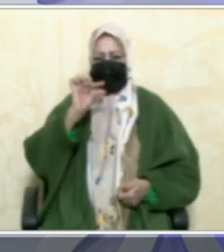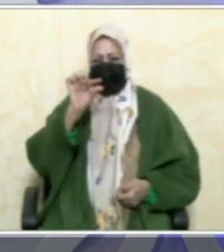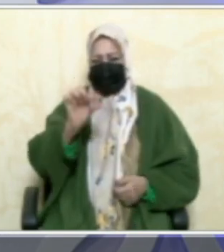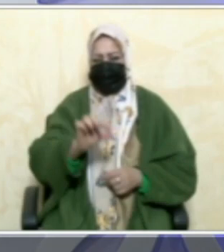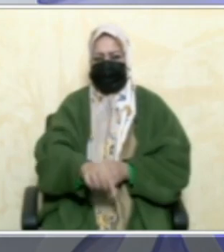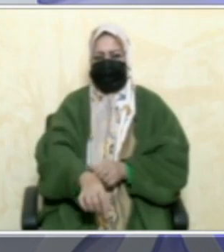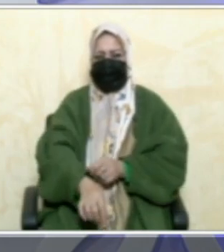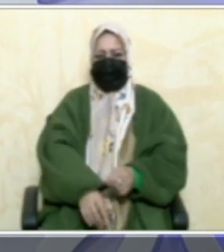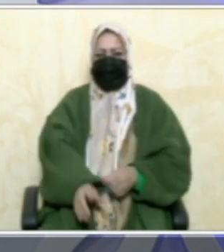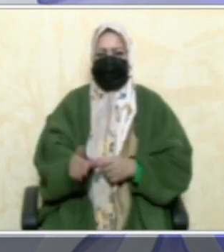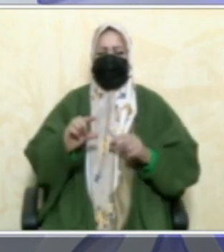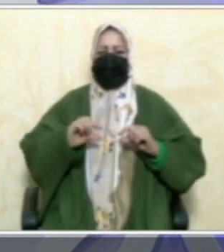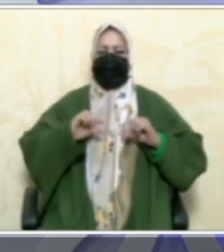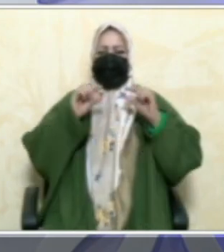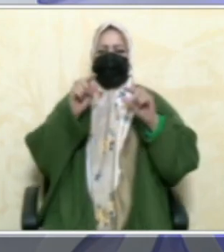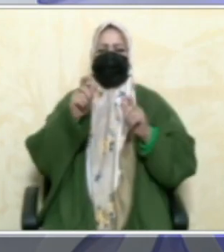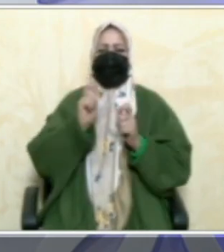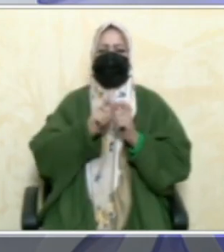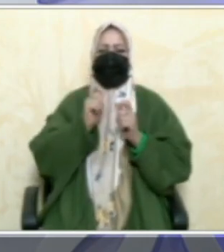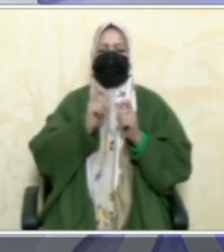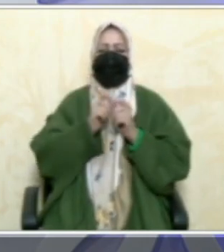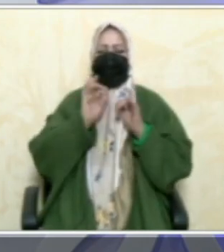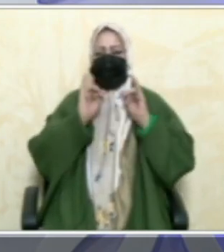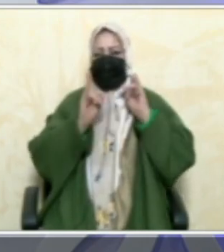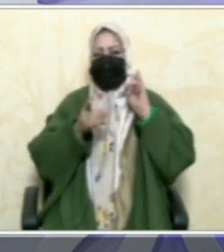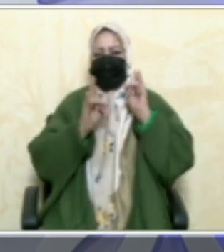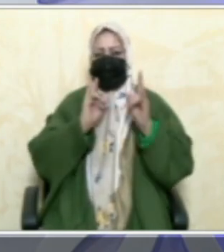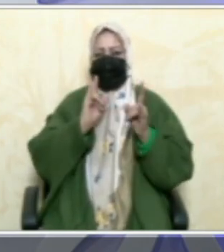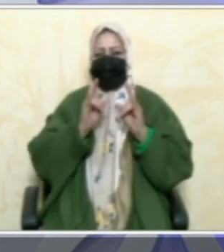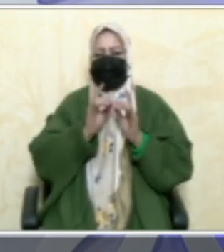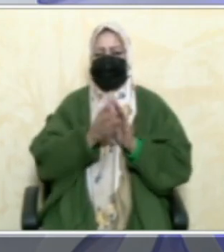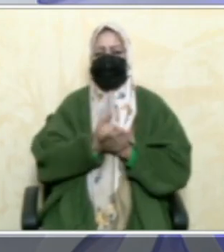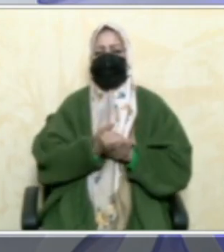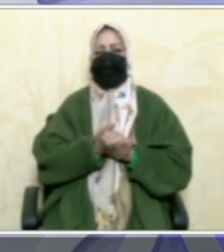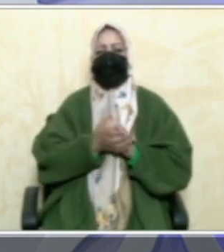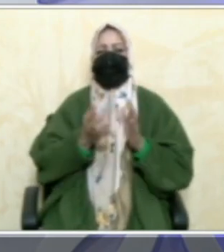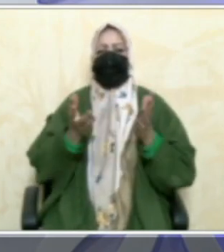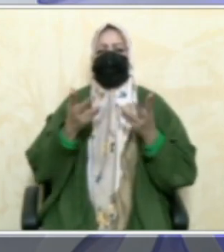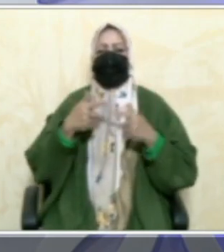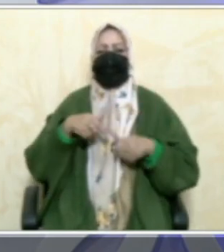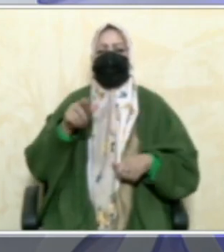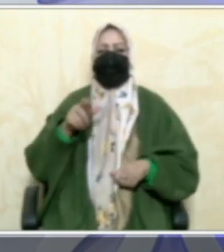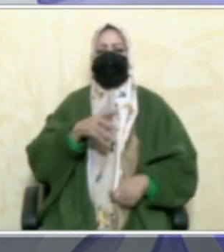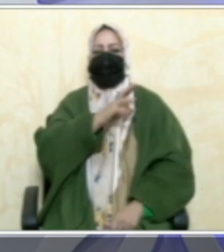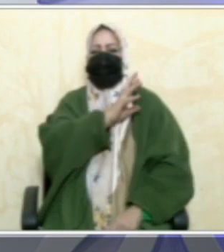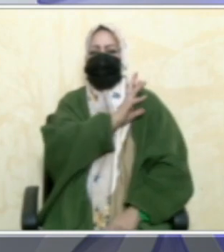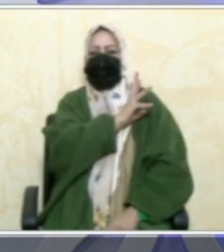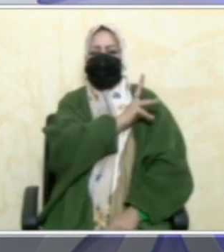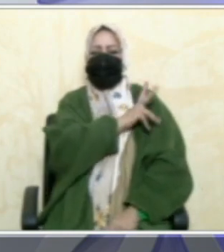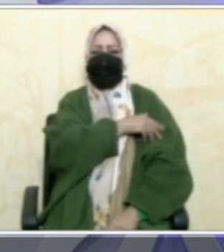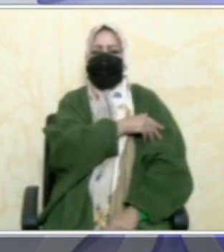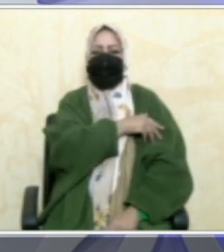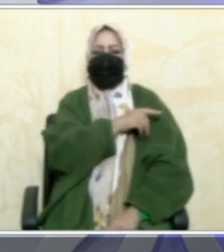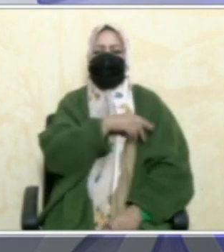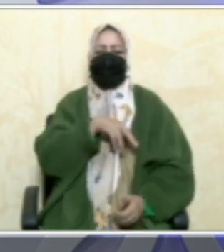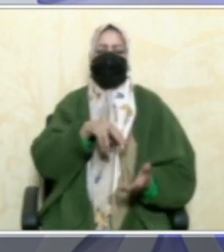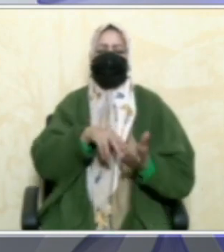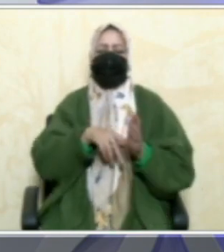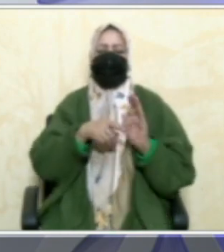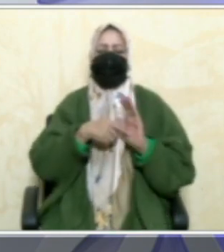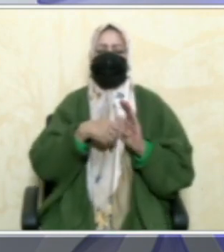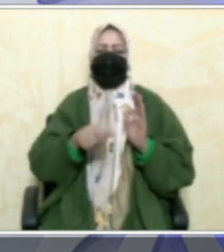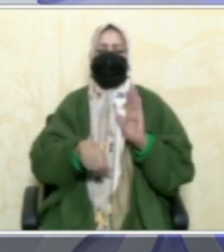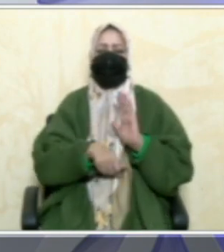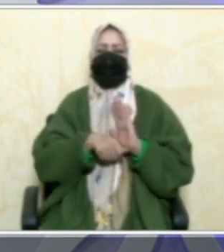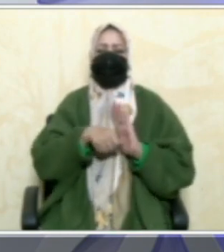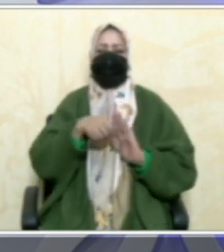والملاحظات. أولها ما يحصل الآن في غزة وهو الموضوع المتجدد المتكرر، وقد بيّن